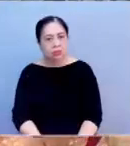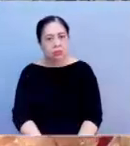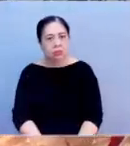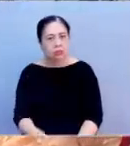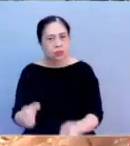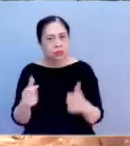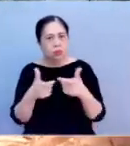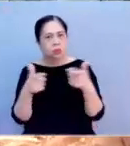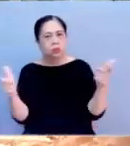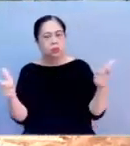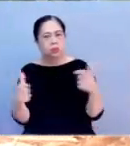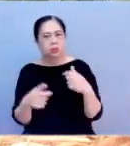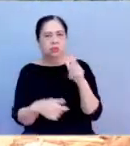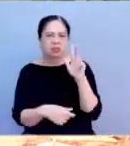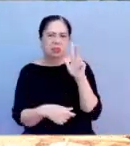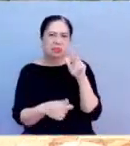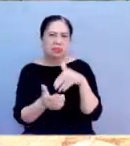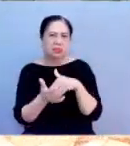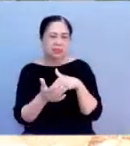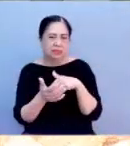Yeah. Mga 3,000.